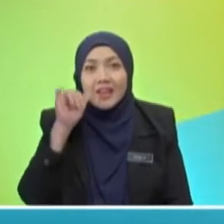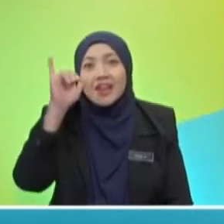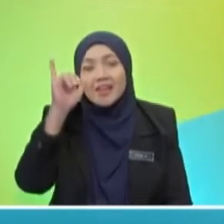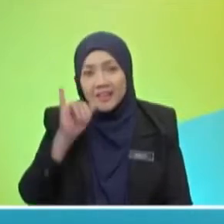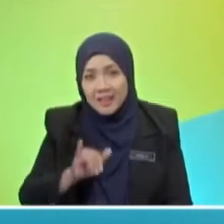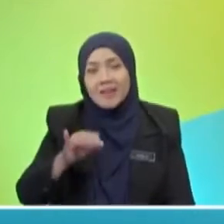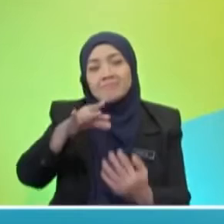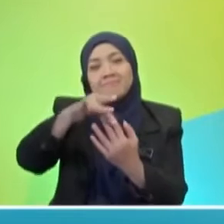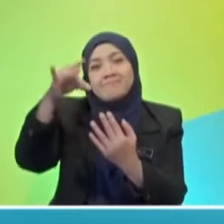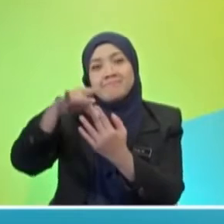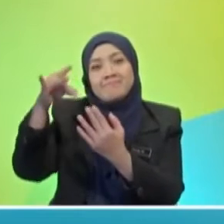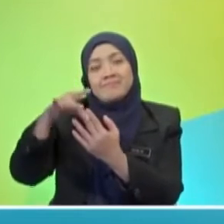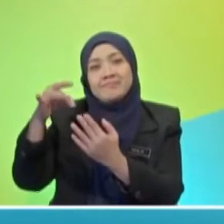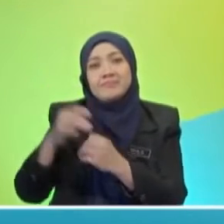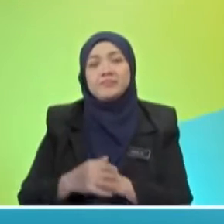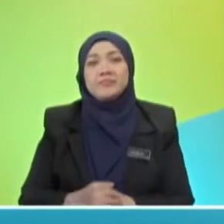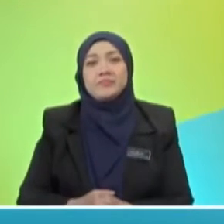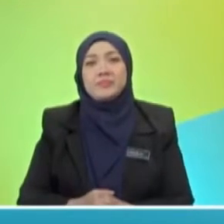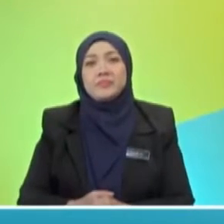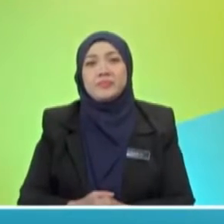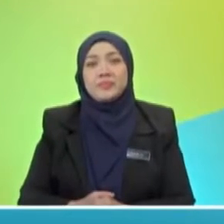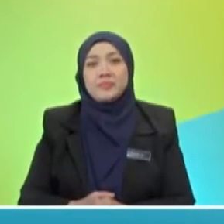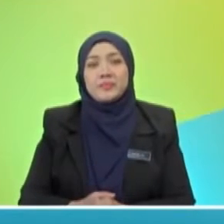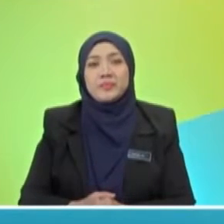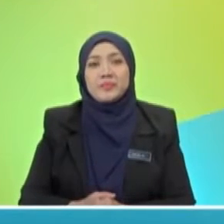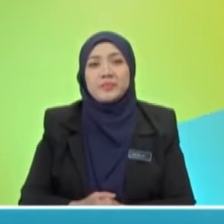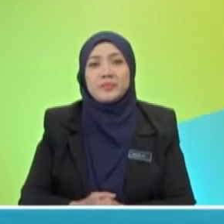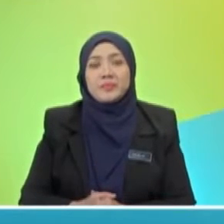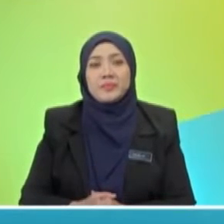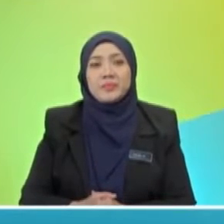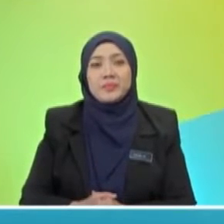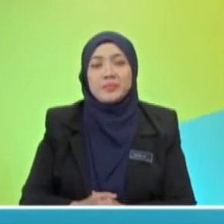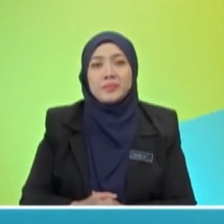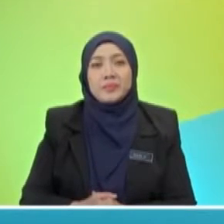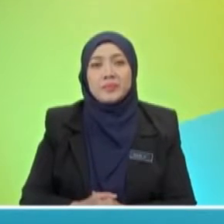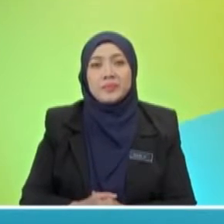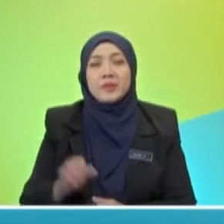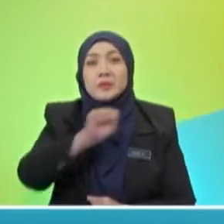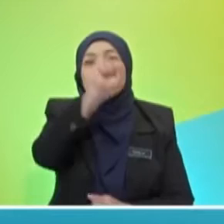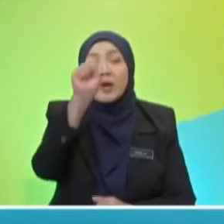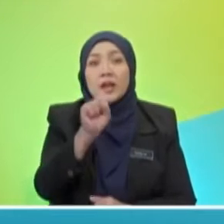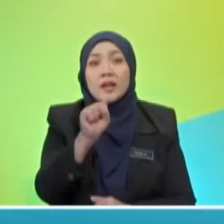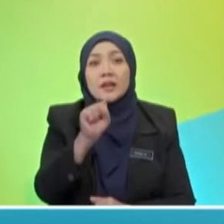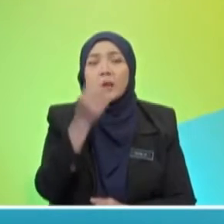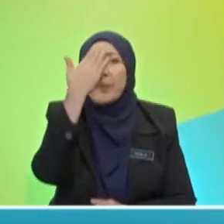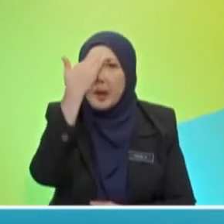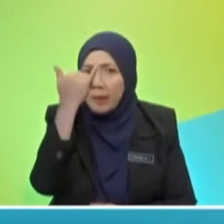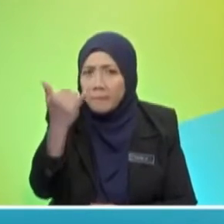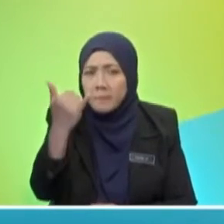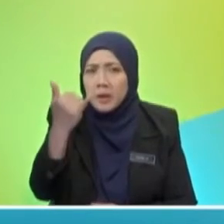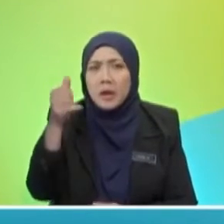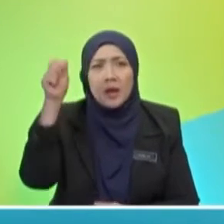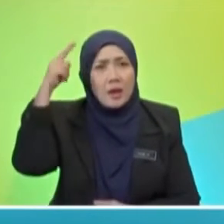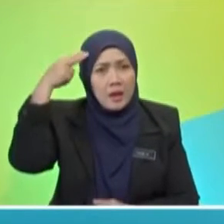lihat soalan yang dipilih oleh orang terbang yang pertama. Baik. Mengapakah Hanif